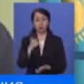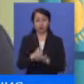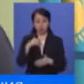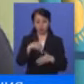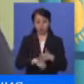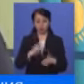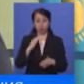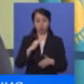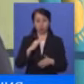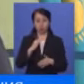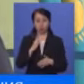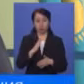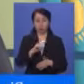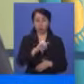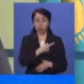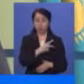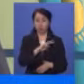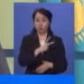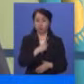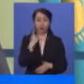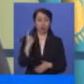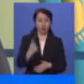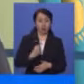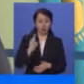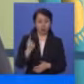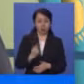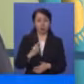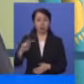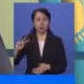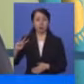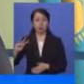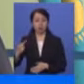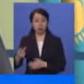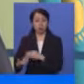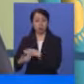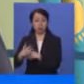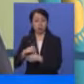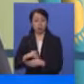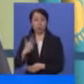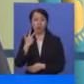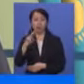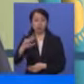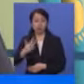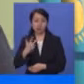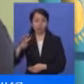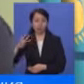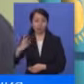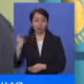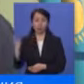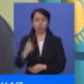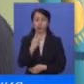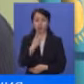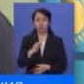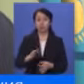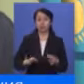будут заходить первые и вторые классы. Со второго входа будут заходить третий и четвертый классы. Две